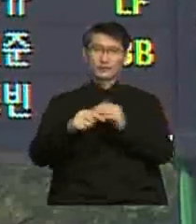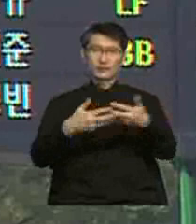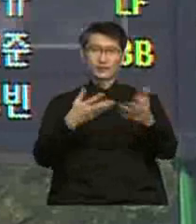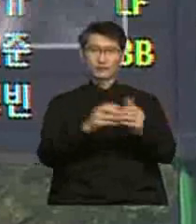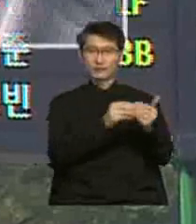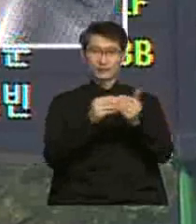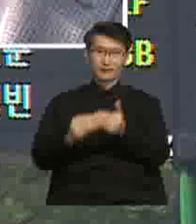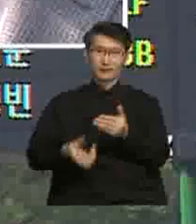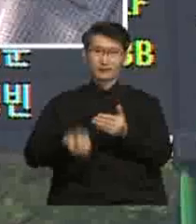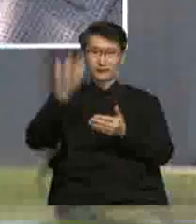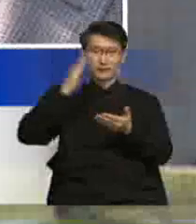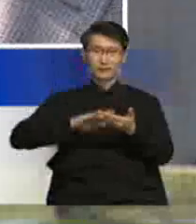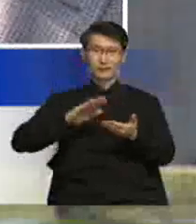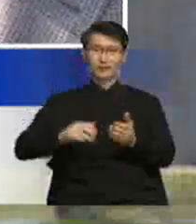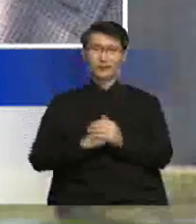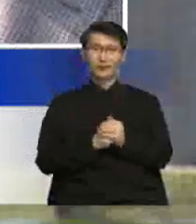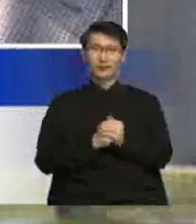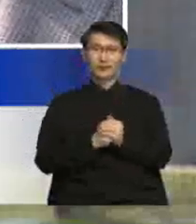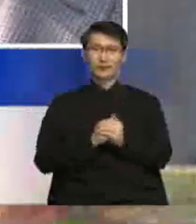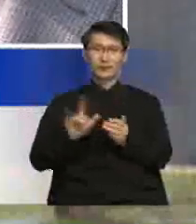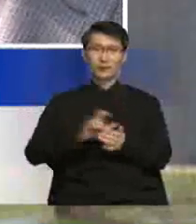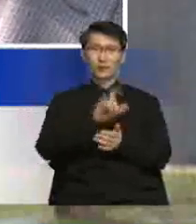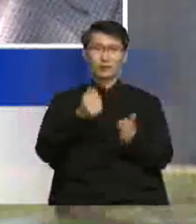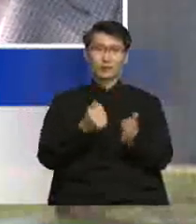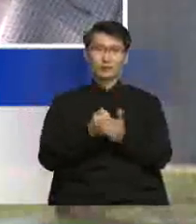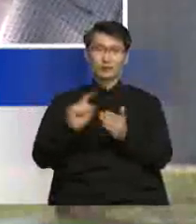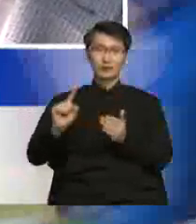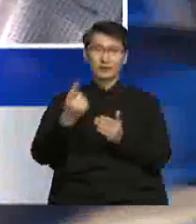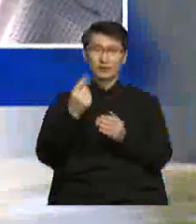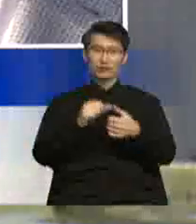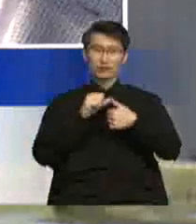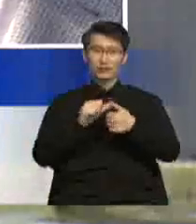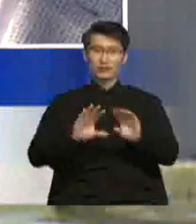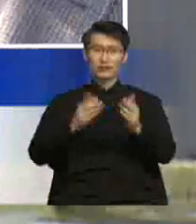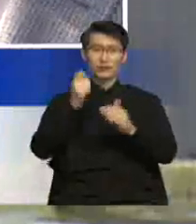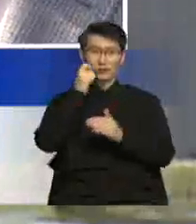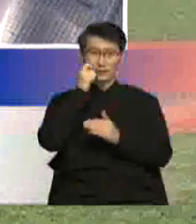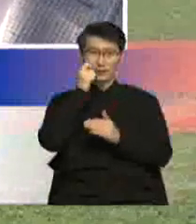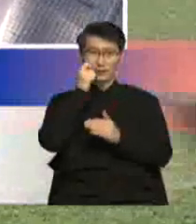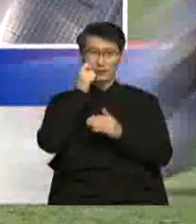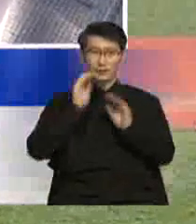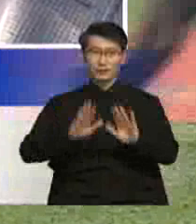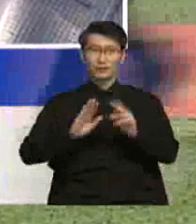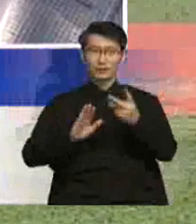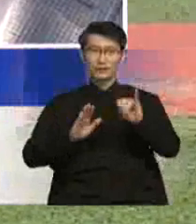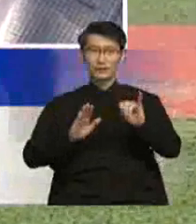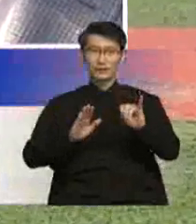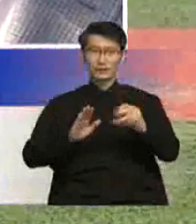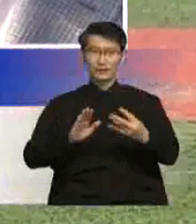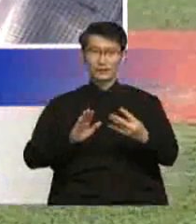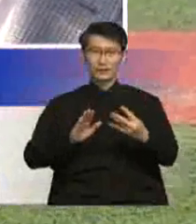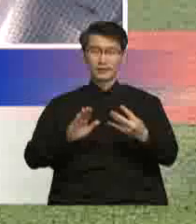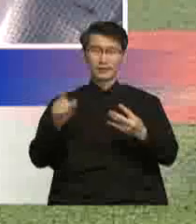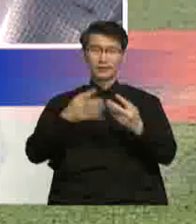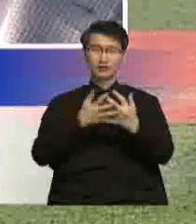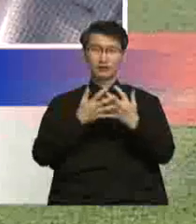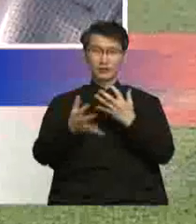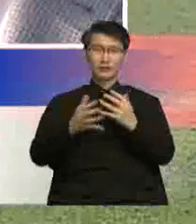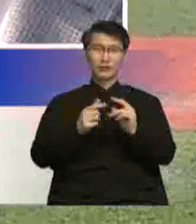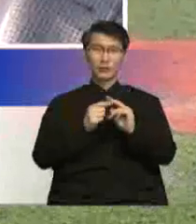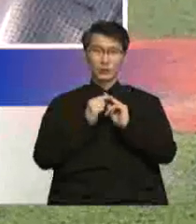견인했습니다. 코로나19로 야구 경기가 열리지 못했으나 이번 딜라이브 야구 대회를